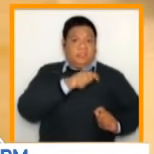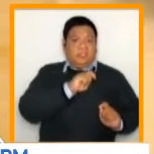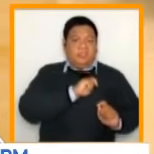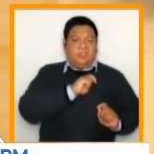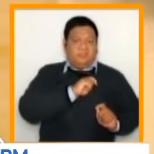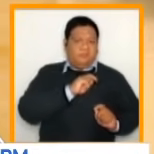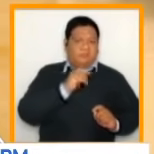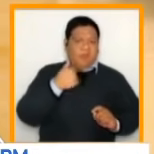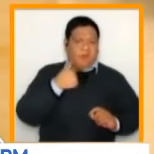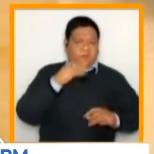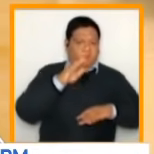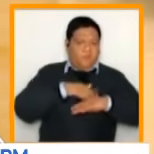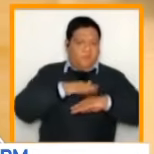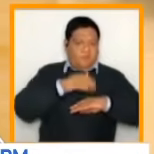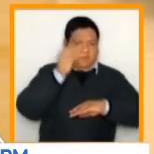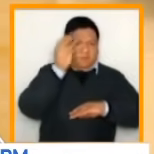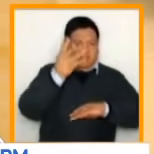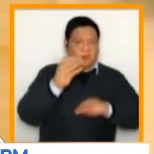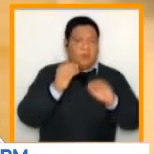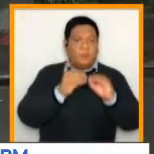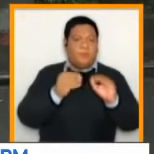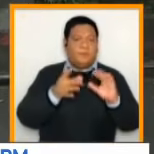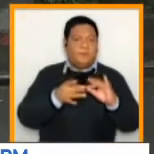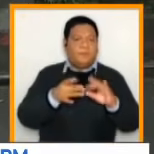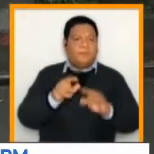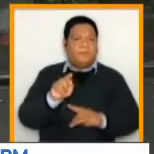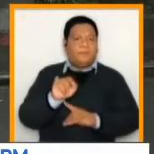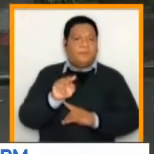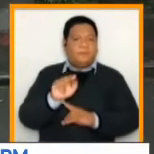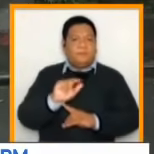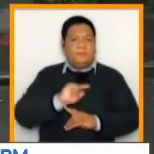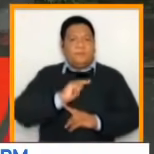may unang balita si Tina Panganiban Perez.